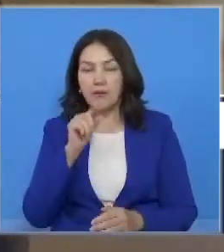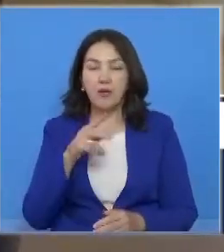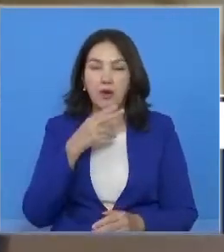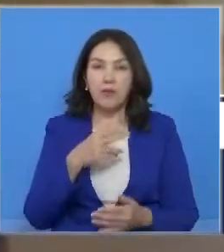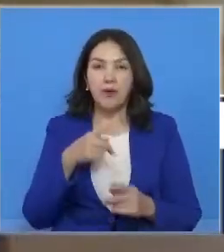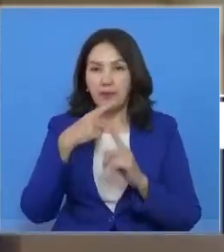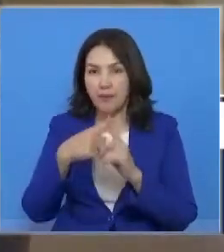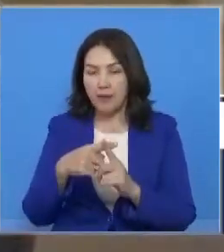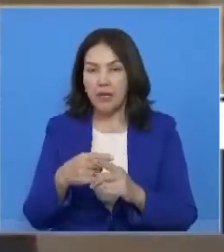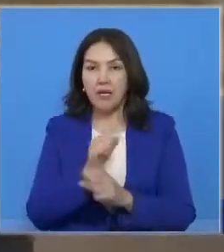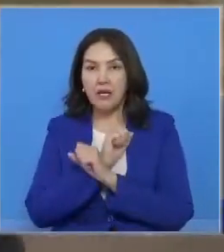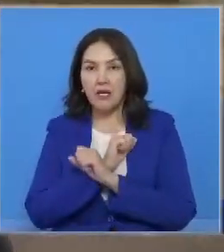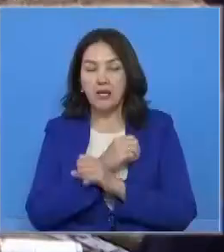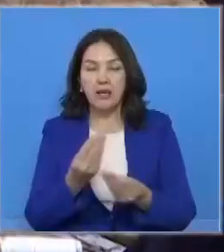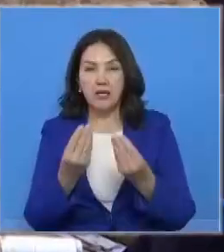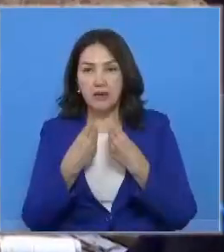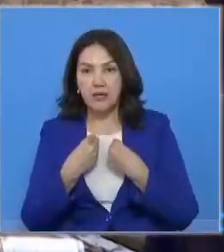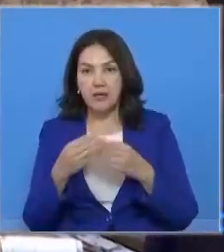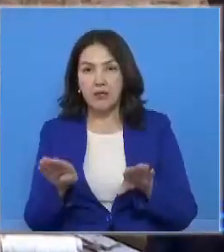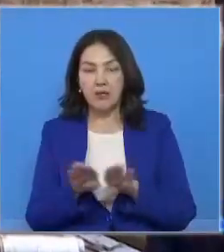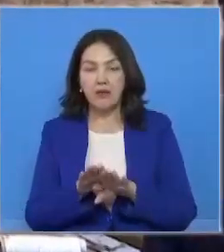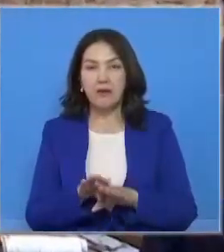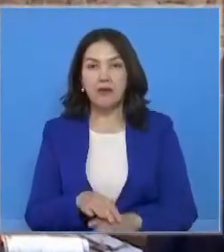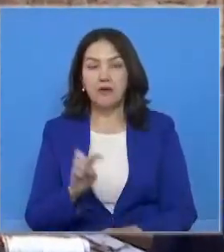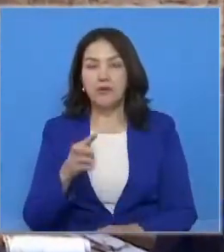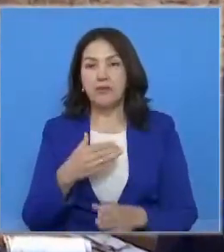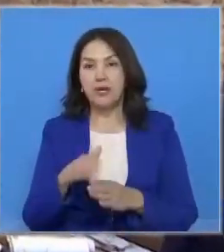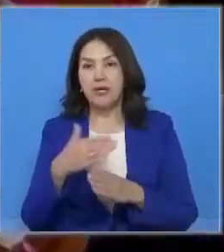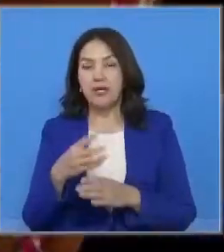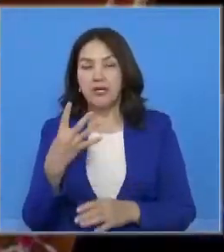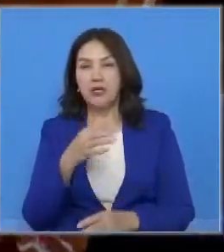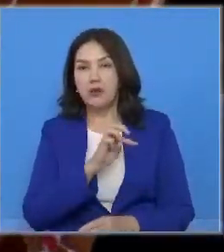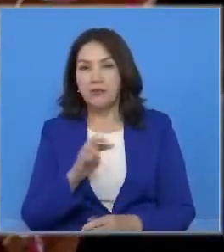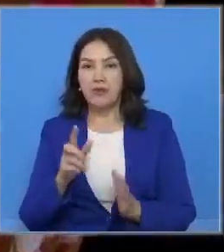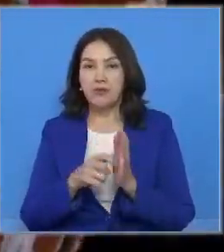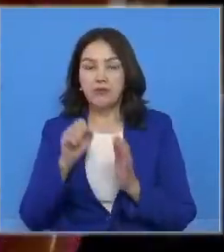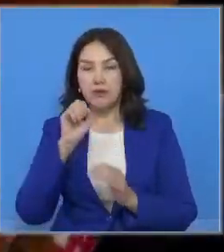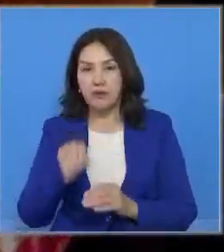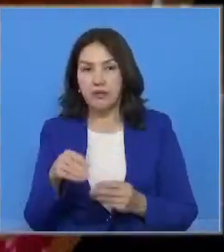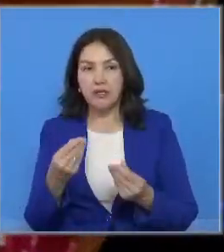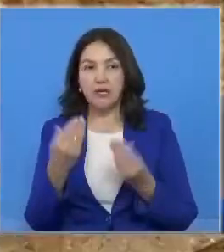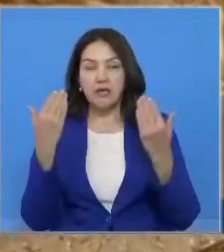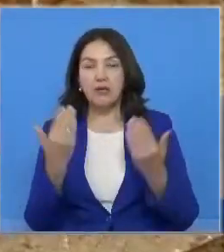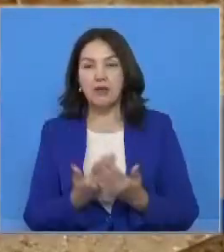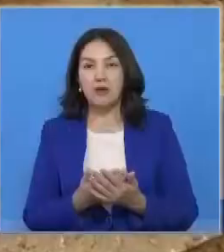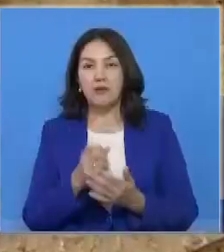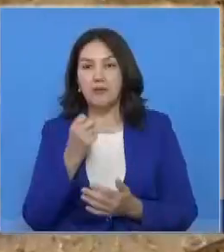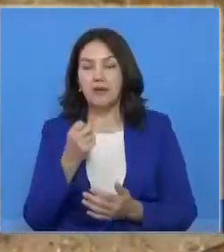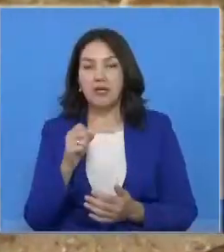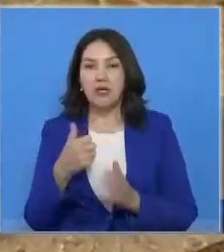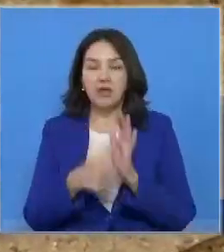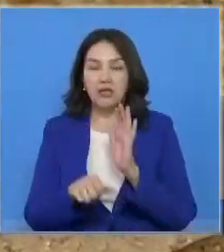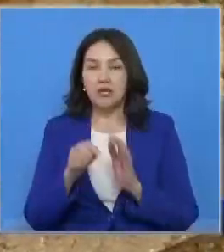свои плюсы. Каникулы даже дает. Гунсуло Сафина получила кредит в размере 4 миллионов 700 тысяч тенге. Сейчас на руках имеет 60